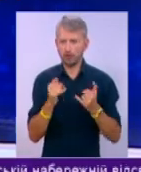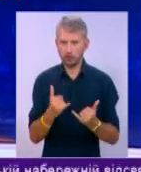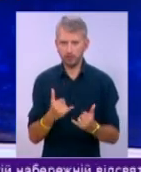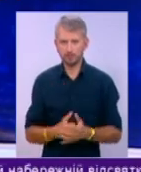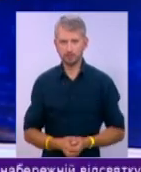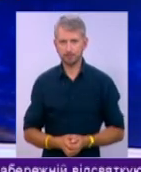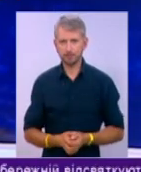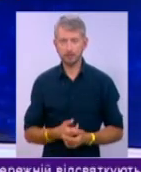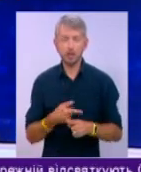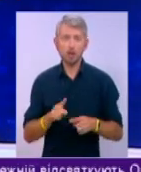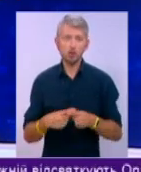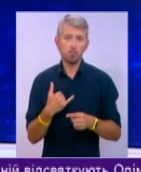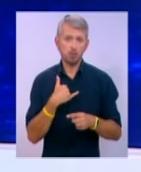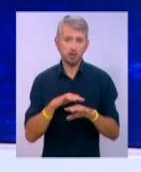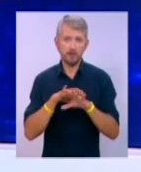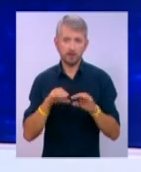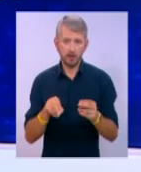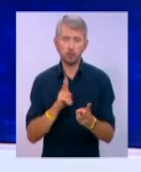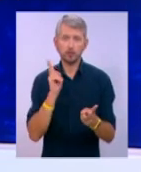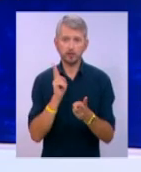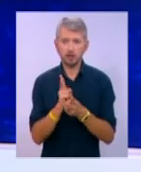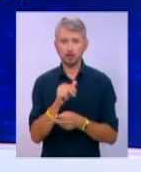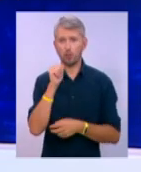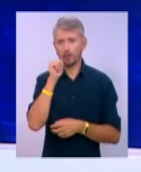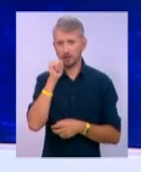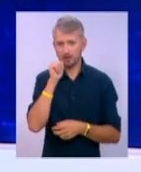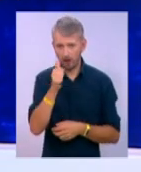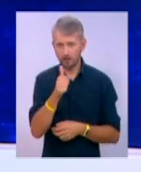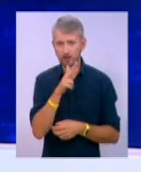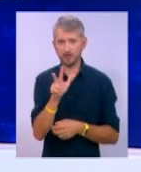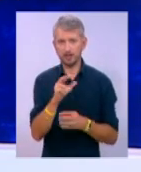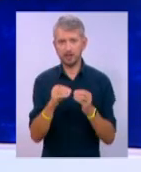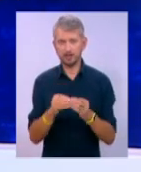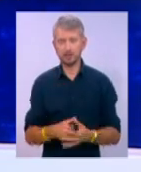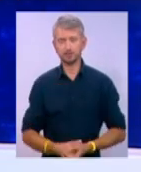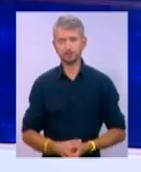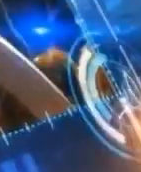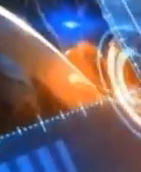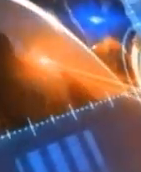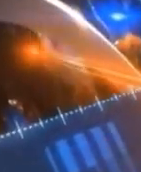І на цю хвилину я з вами прощаюся. Більше цікавого не прогавте вже о 21:00.